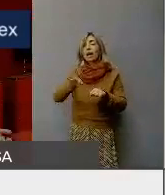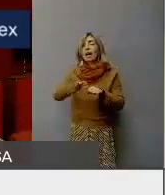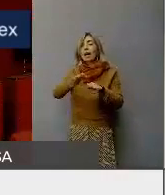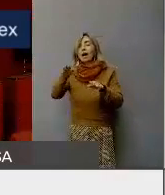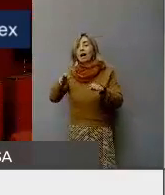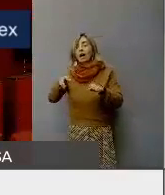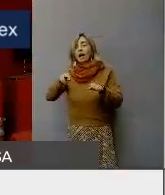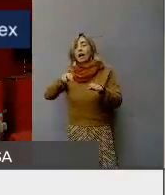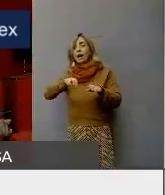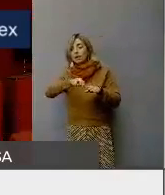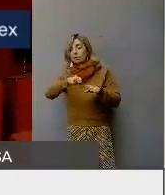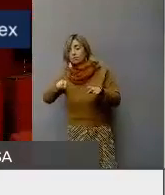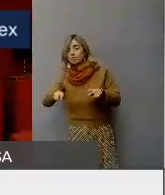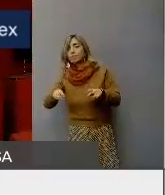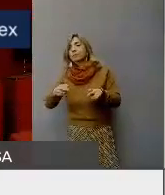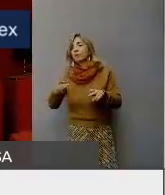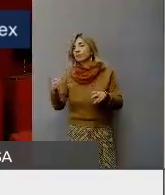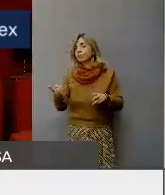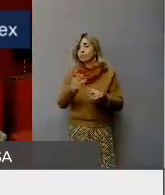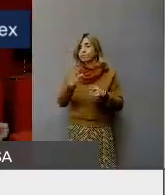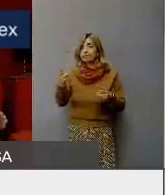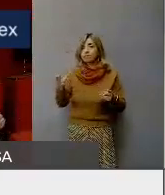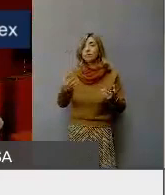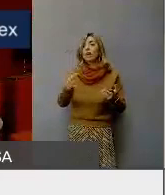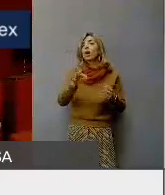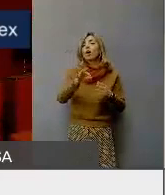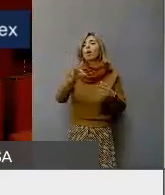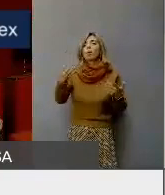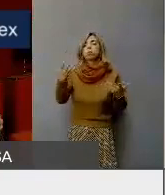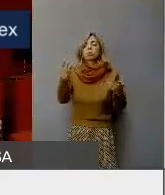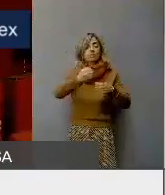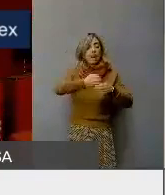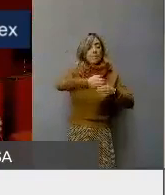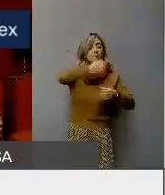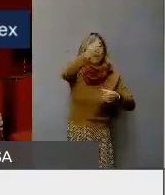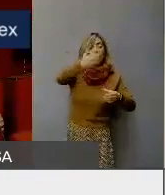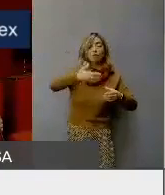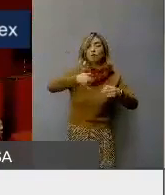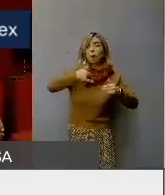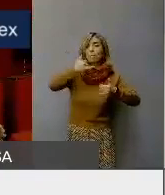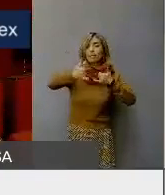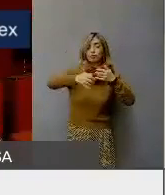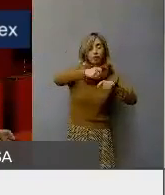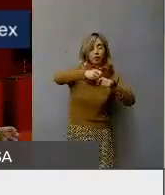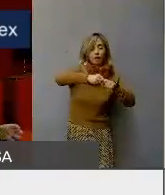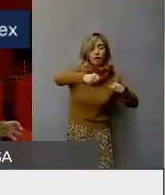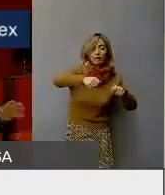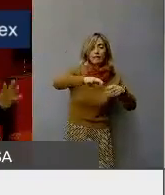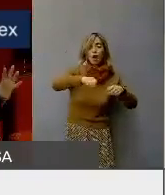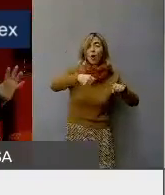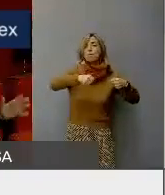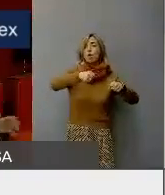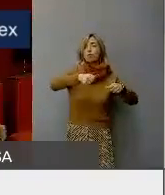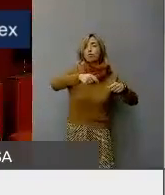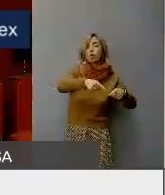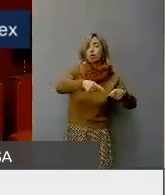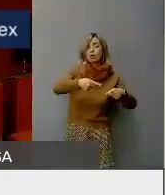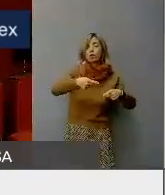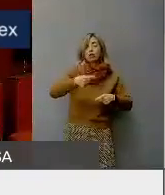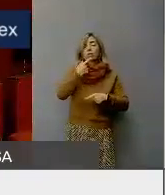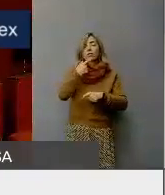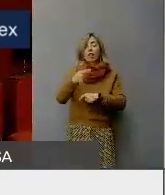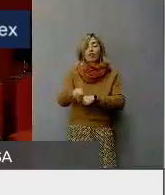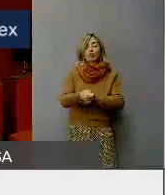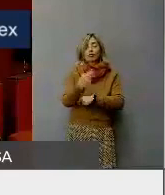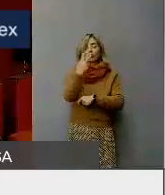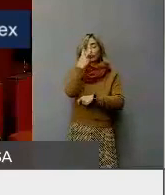in un motorino o in una bicicletta attaccata a un palo e non ci può essere un pochino di più di ordine quindi